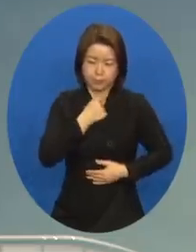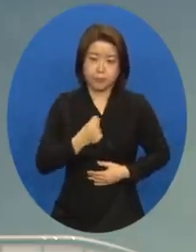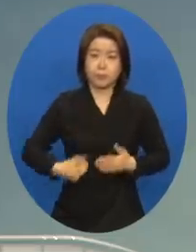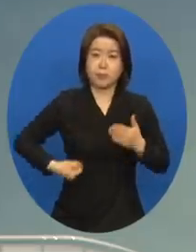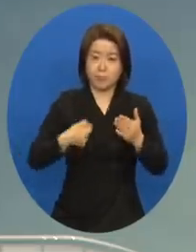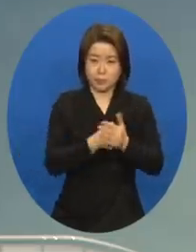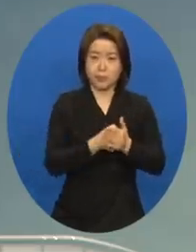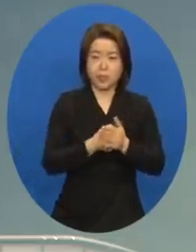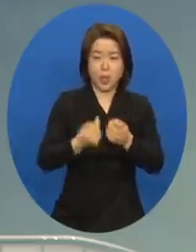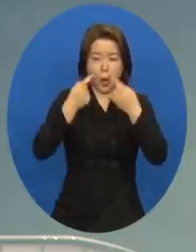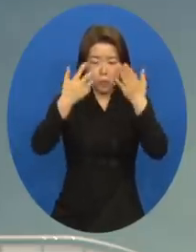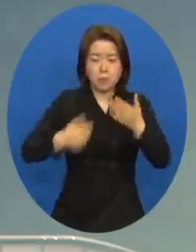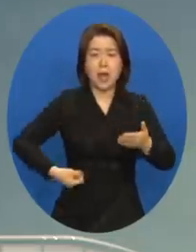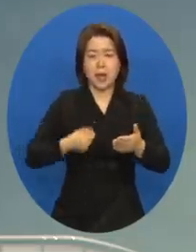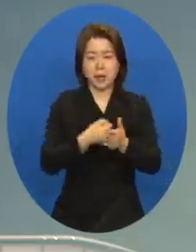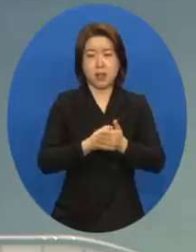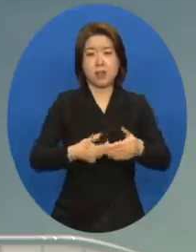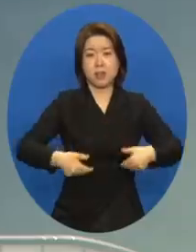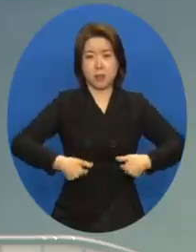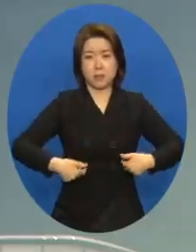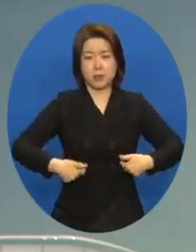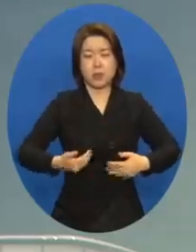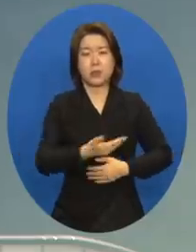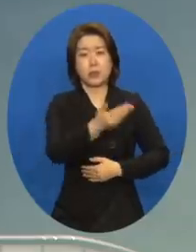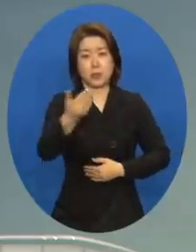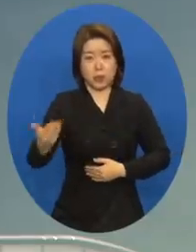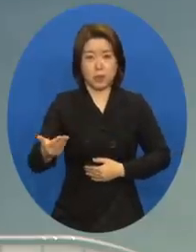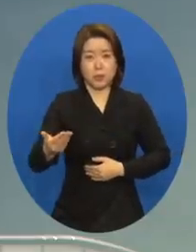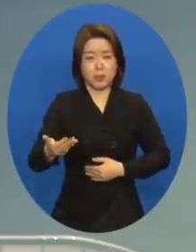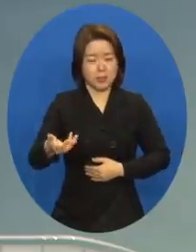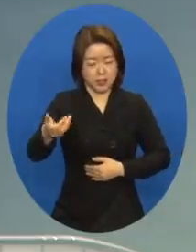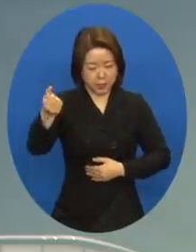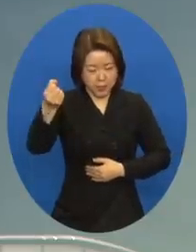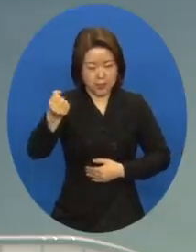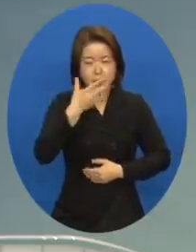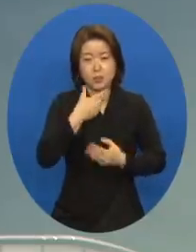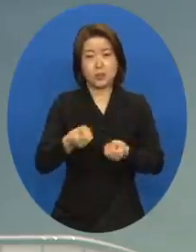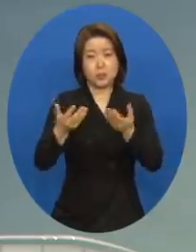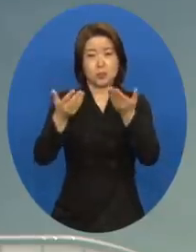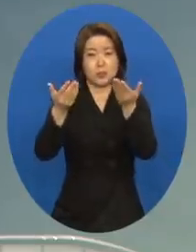하는 분명한 결단이 여러분에게 있게 되기를 축복합니다.